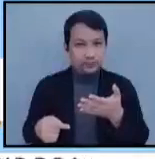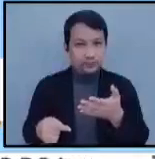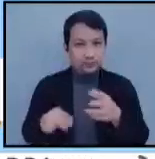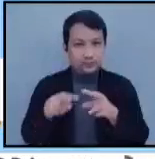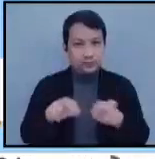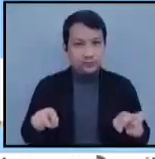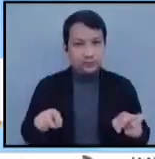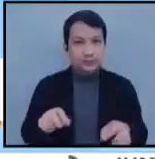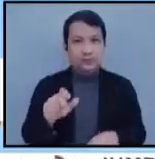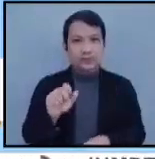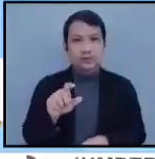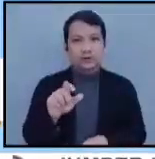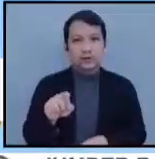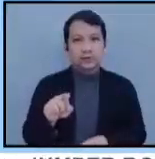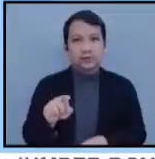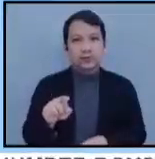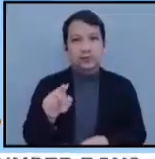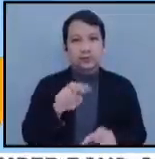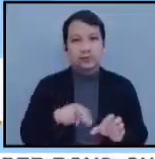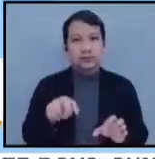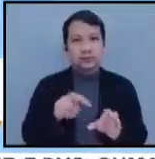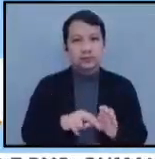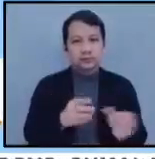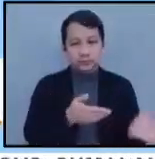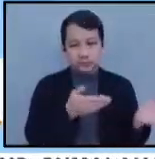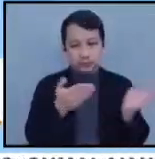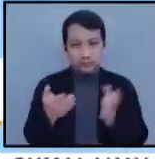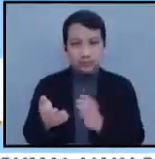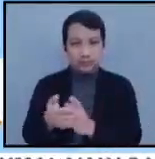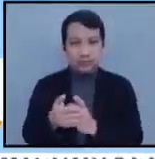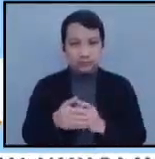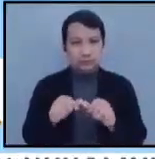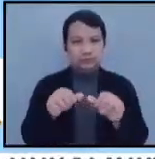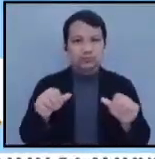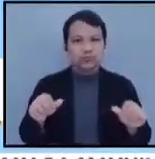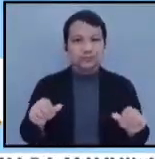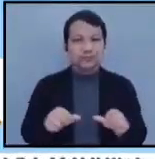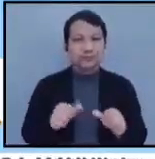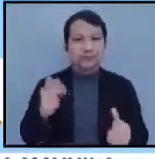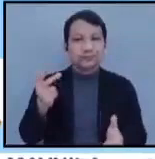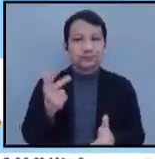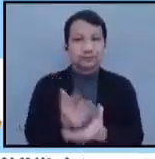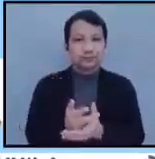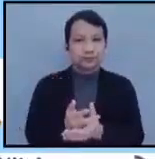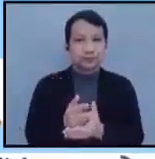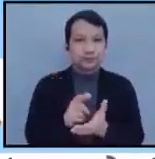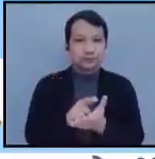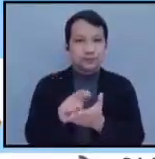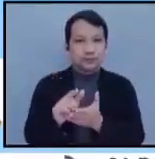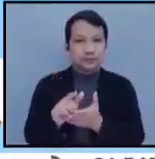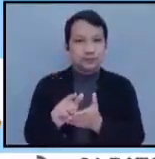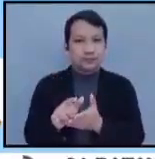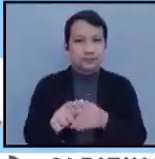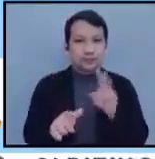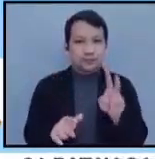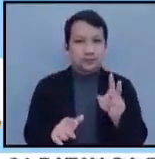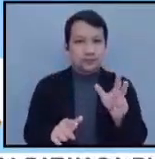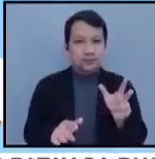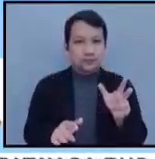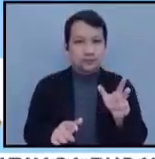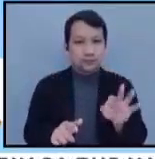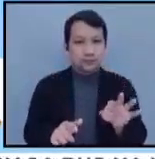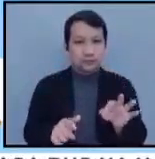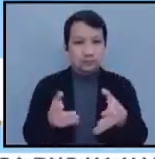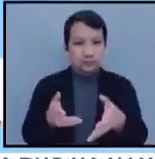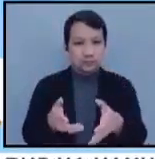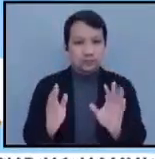ang naapektuhan. Dinala sa isolated aircraft parking position ang eroplano. 2:39 ng hapon, pinayagan na rin itong